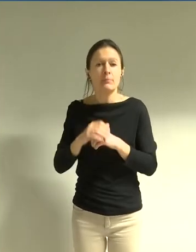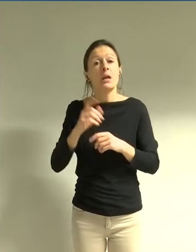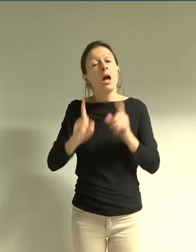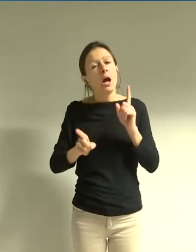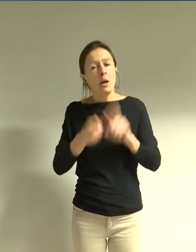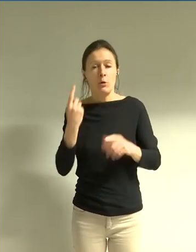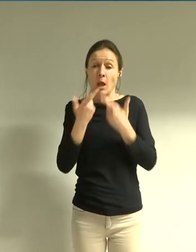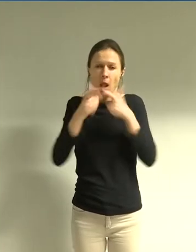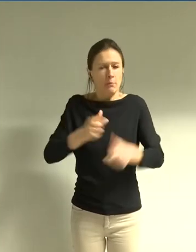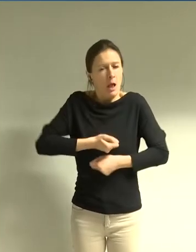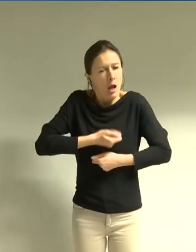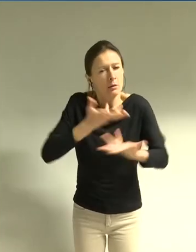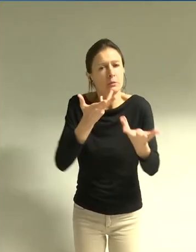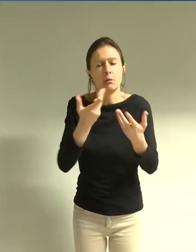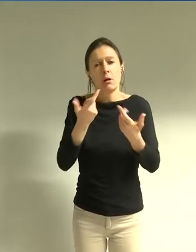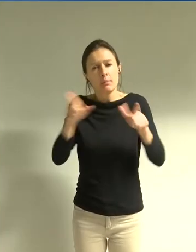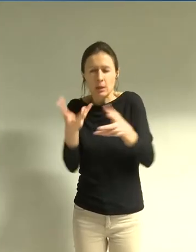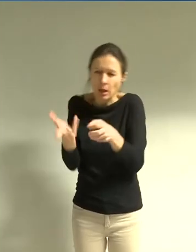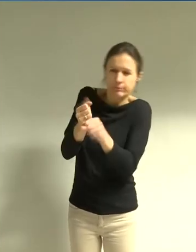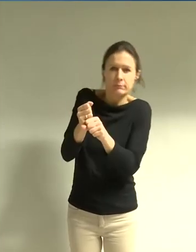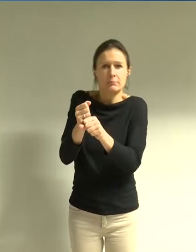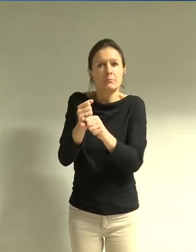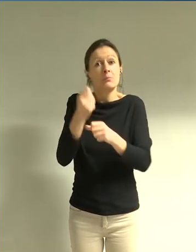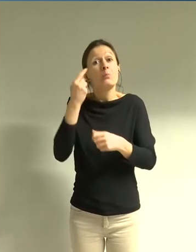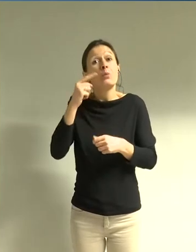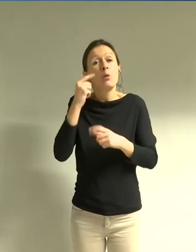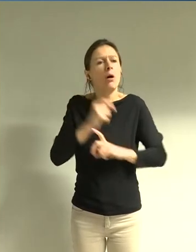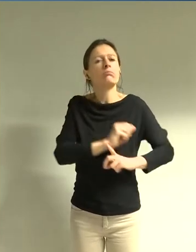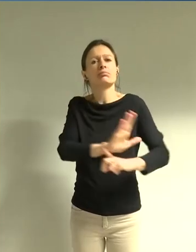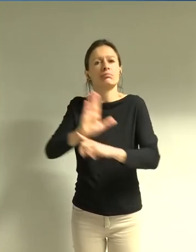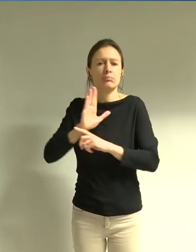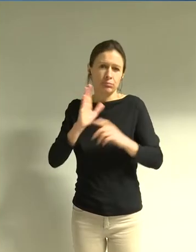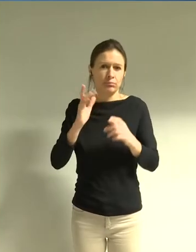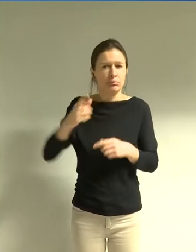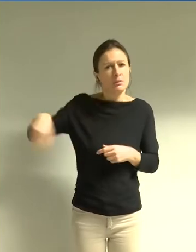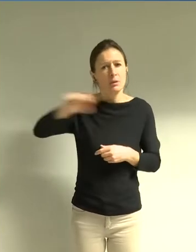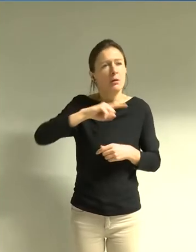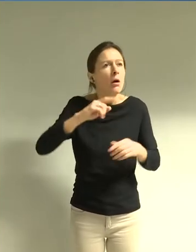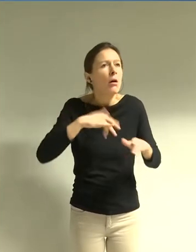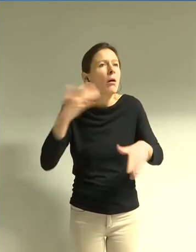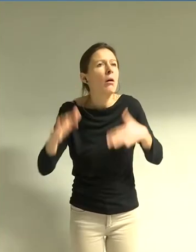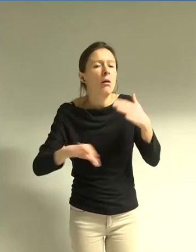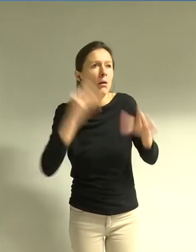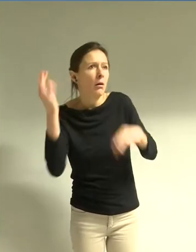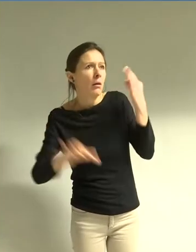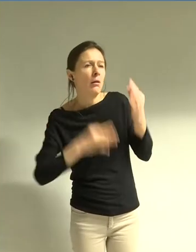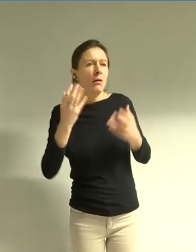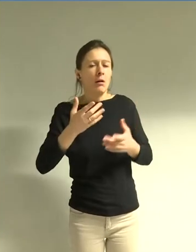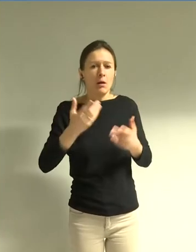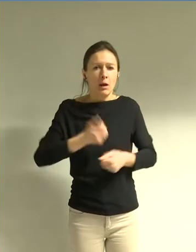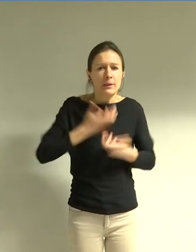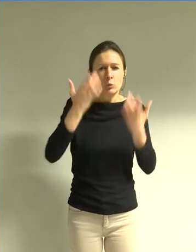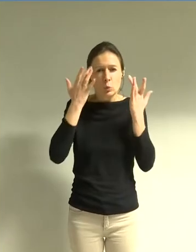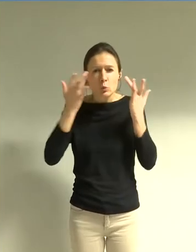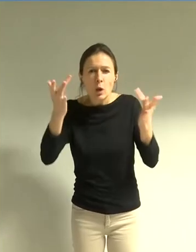graf qui crée les conditions d'une expérience et d'une vie culturelle accessible à toutes et tous de lutter contre les déterminants source des